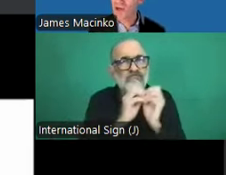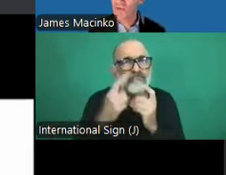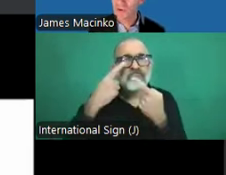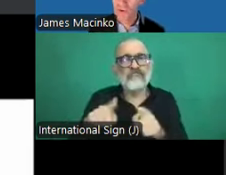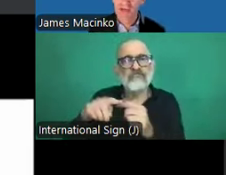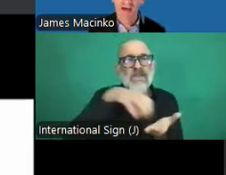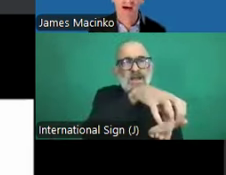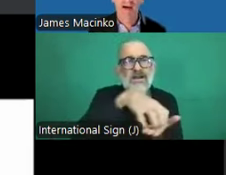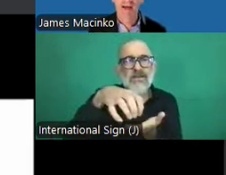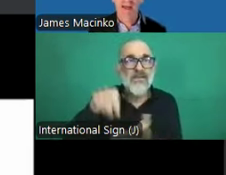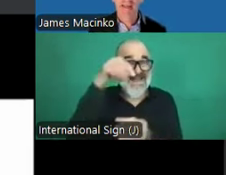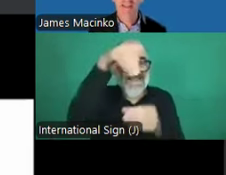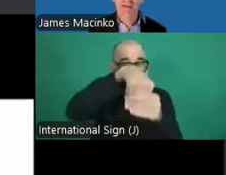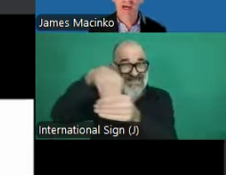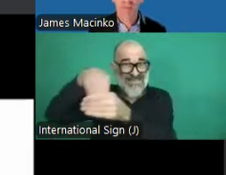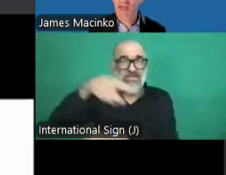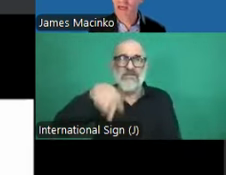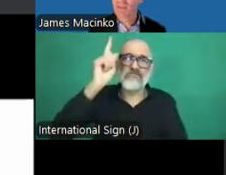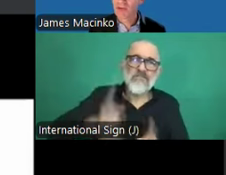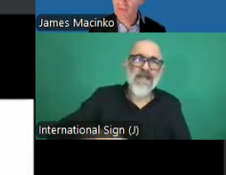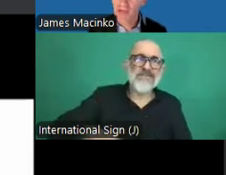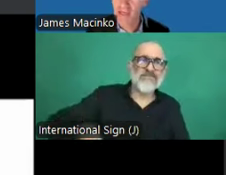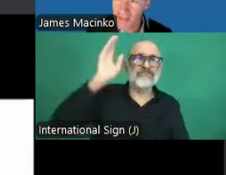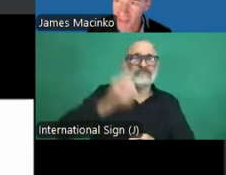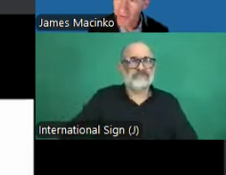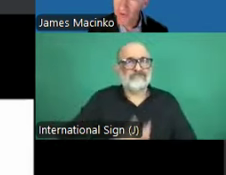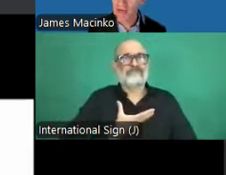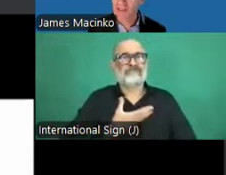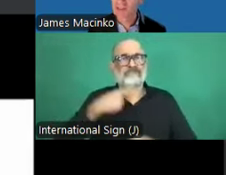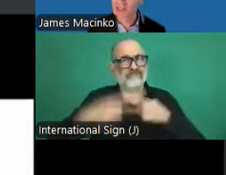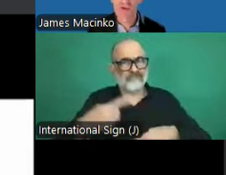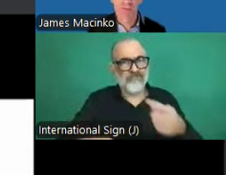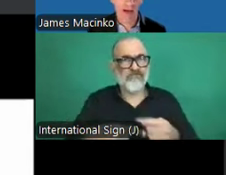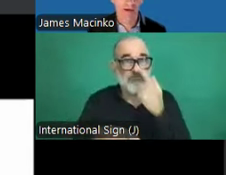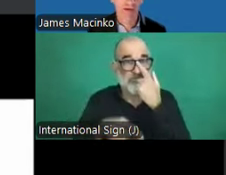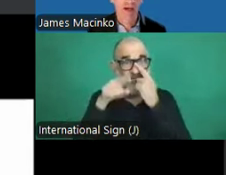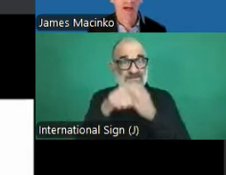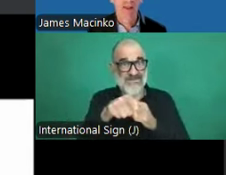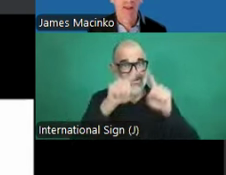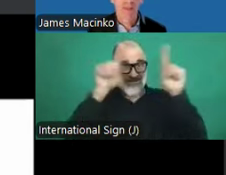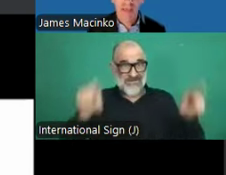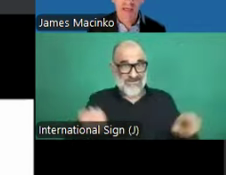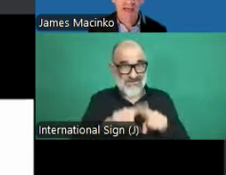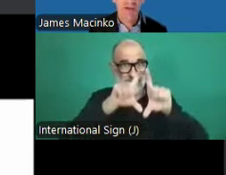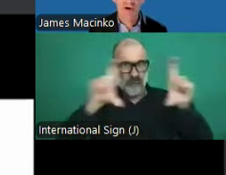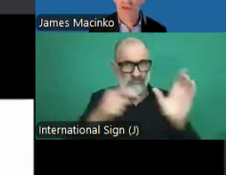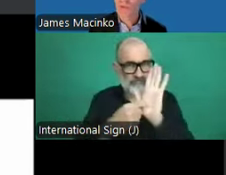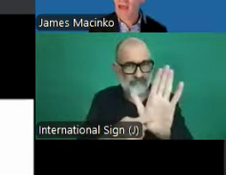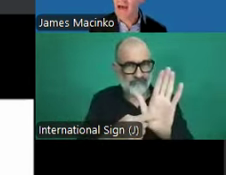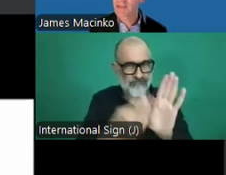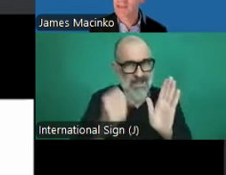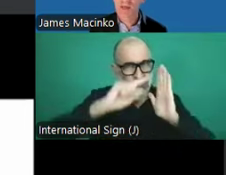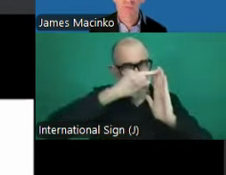comment ces indicateurs ont été développés. Paraît compliqué, mais en fait, c'est un patron